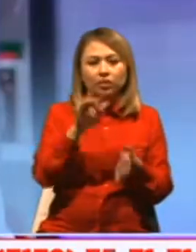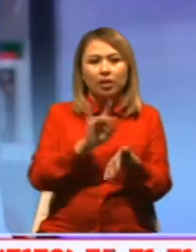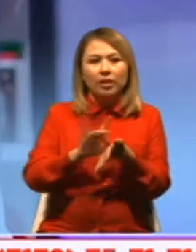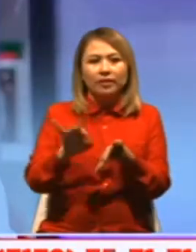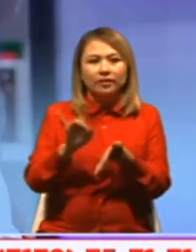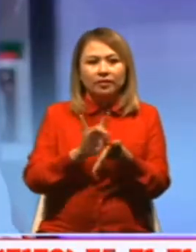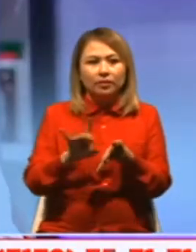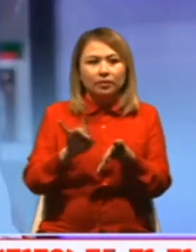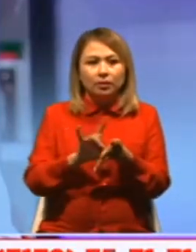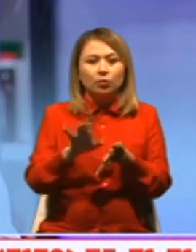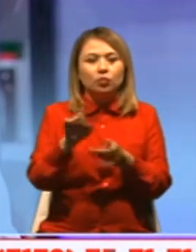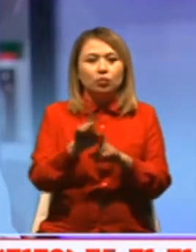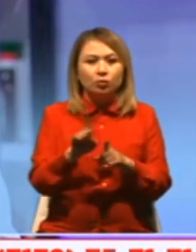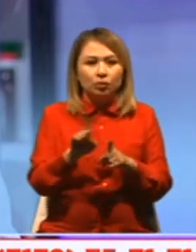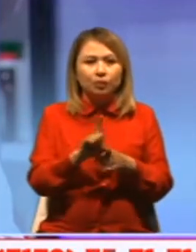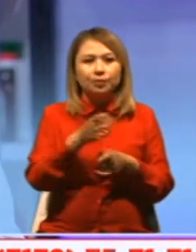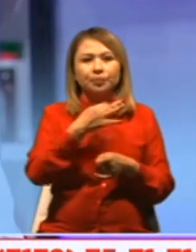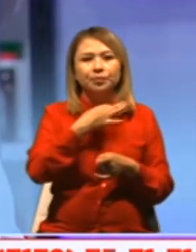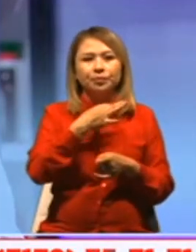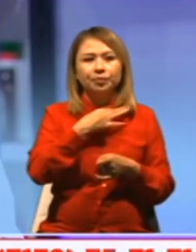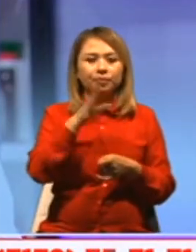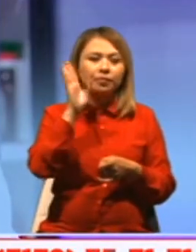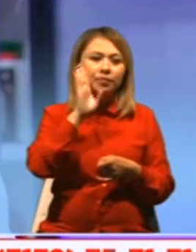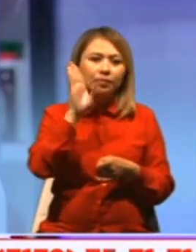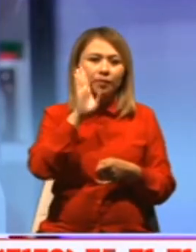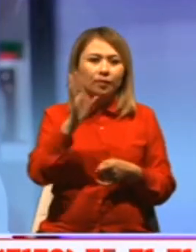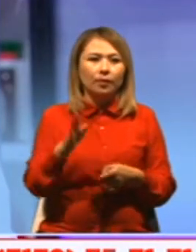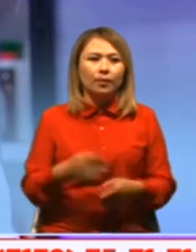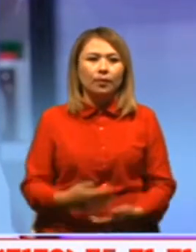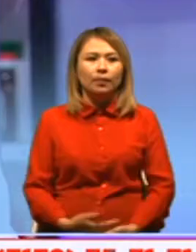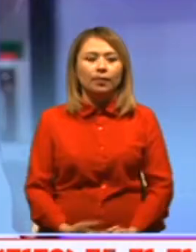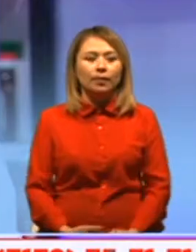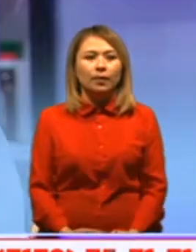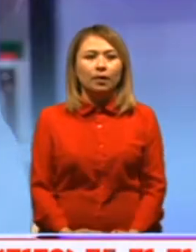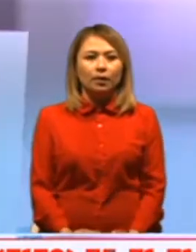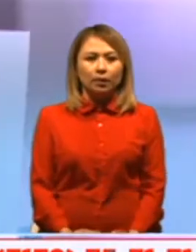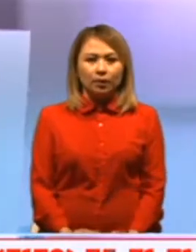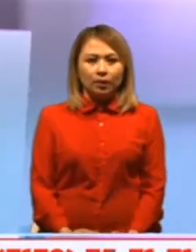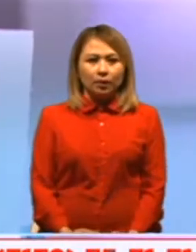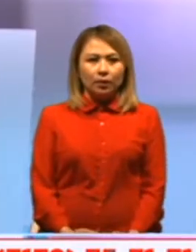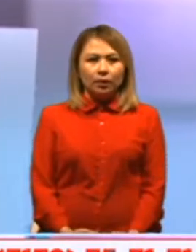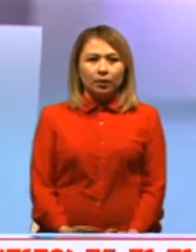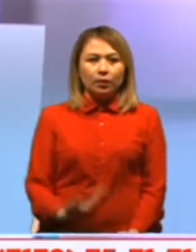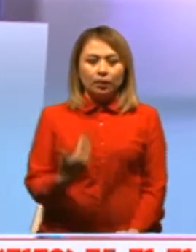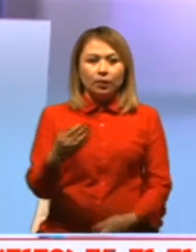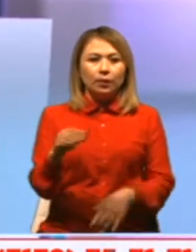кісілерде де осындай шөлмектік, яғни суға қанбаушылық болады. Раушан, сіздің